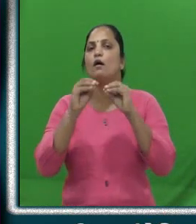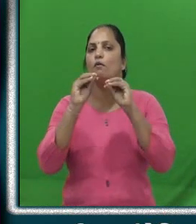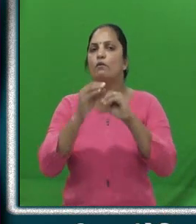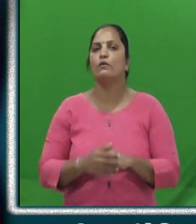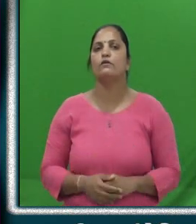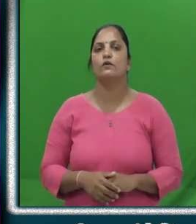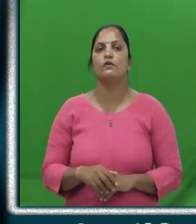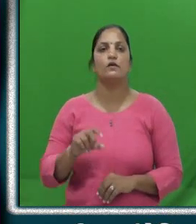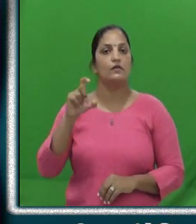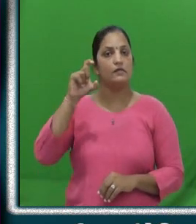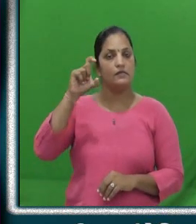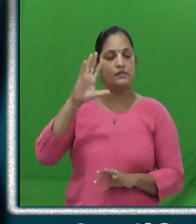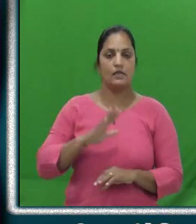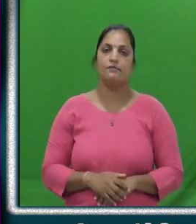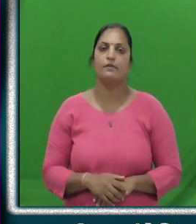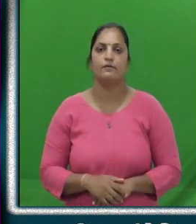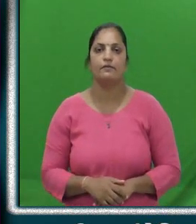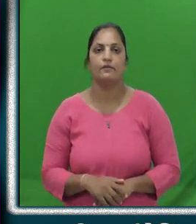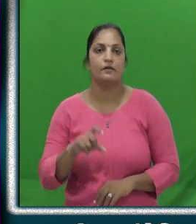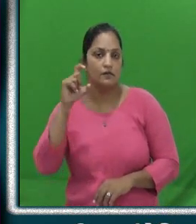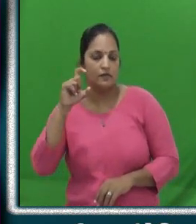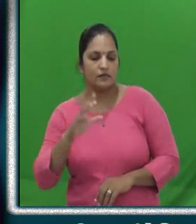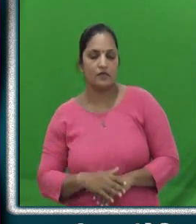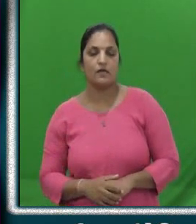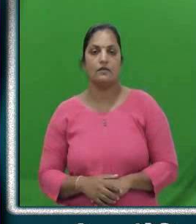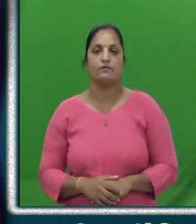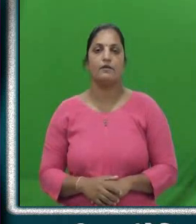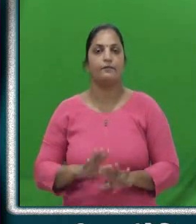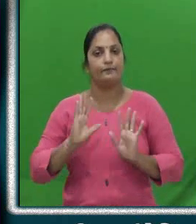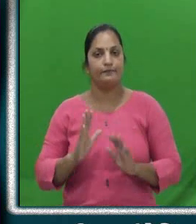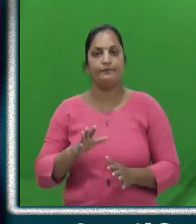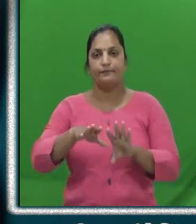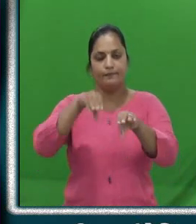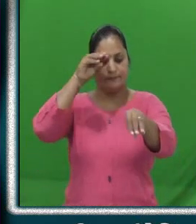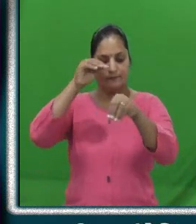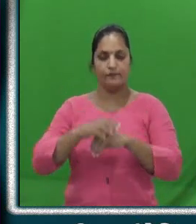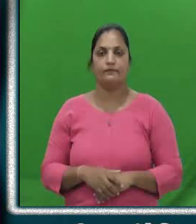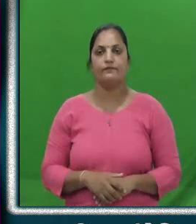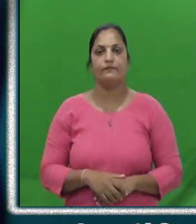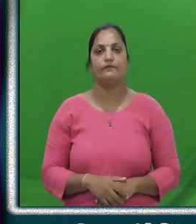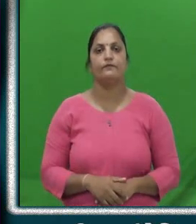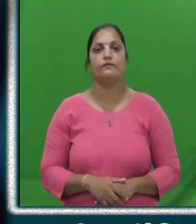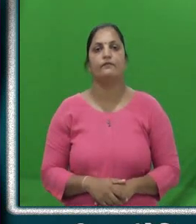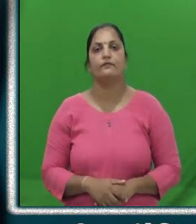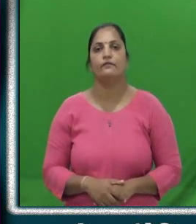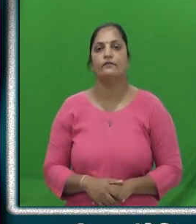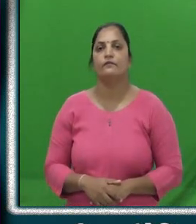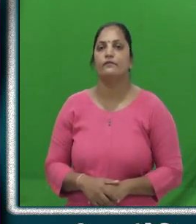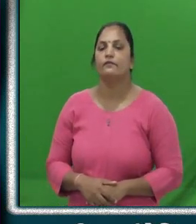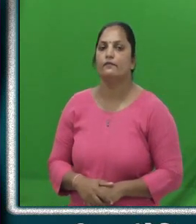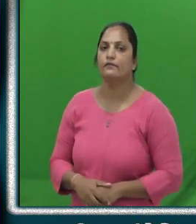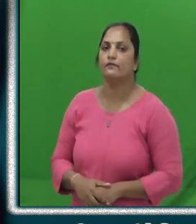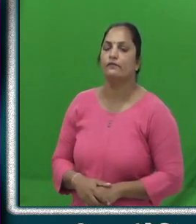હતા સાતમા ધોરણમાં ભણતા હતા બરાબર સાતમા ધોરણમાં જ્યારથી એ ભણતા હતા ત્યારથી અરુણની ટીમ